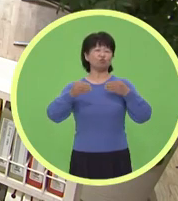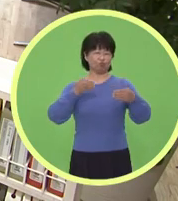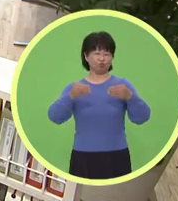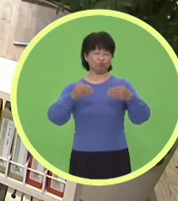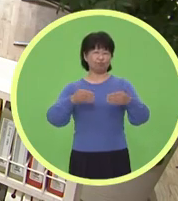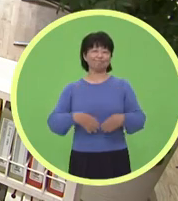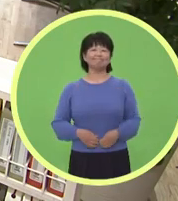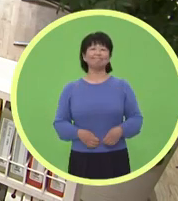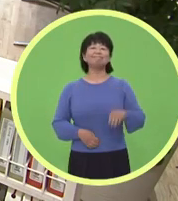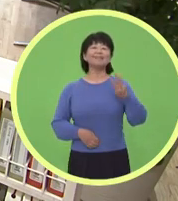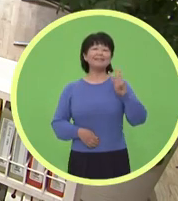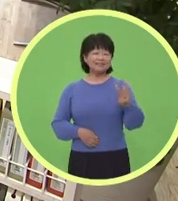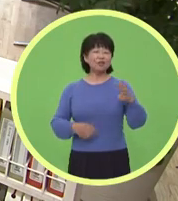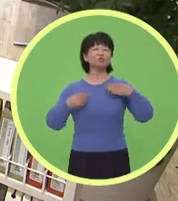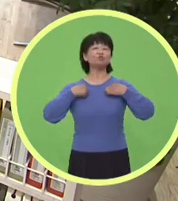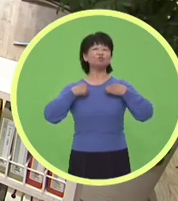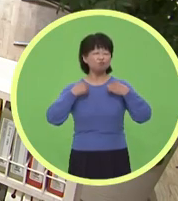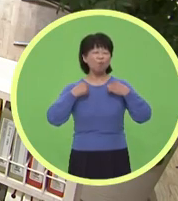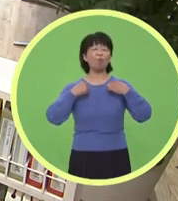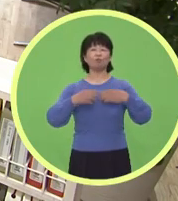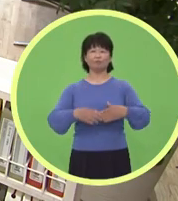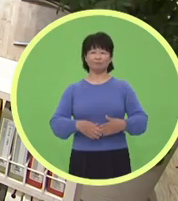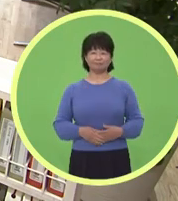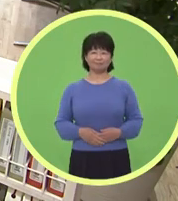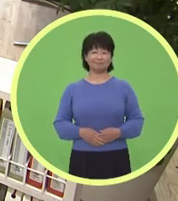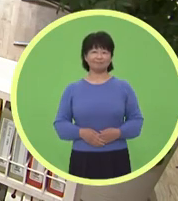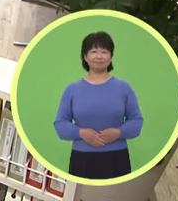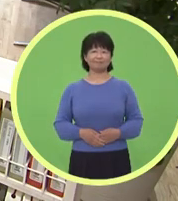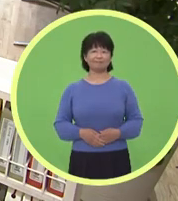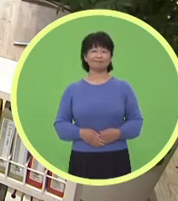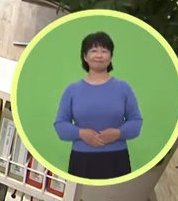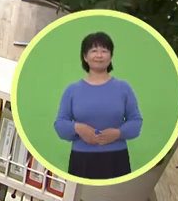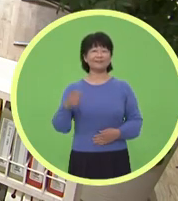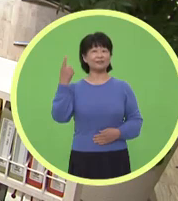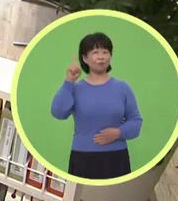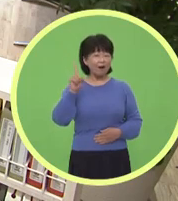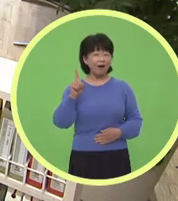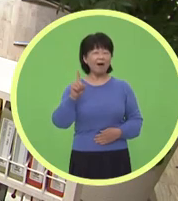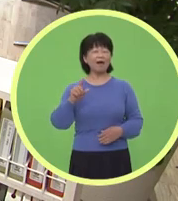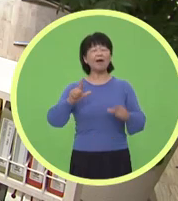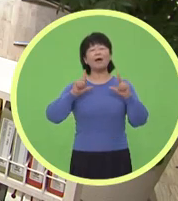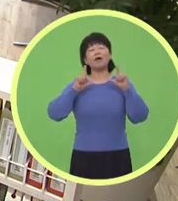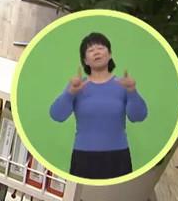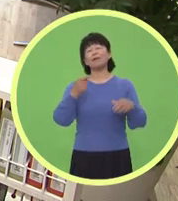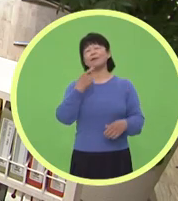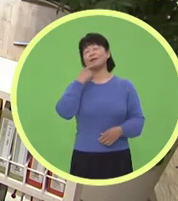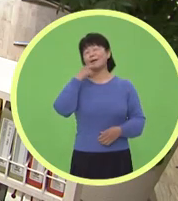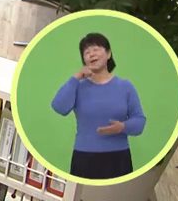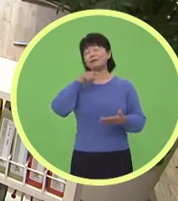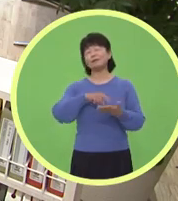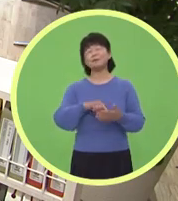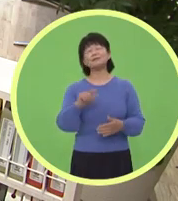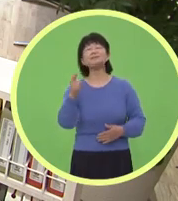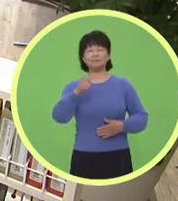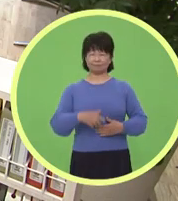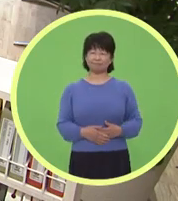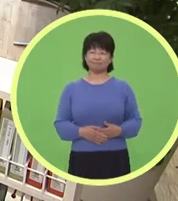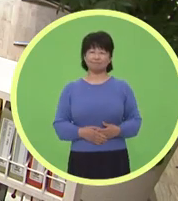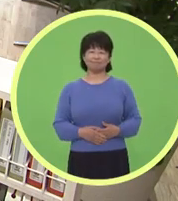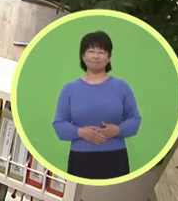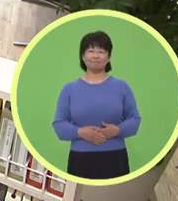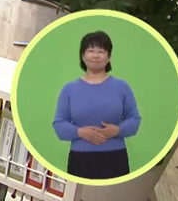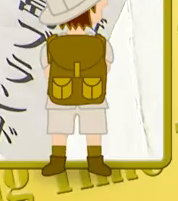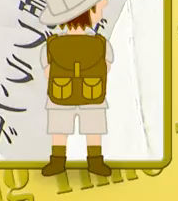スチック、3布。ヒントです。答えはそんなに簡単じゃないかもしれませんよ。